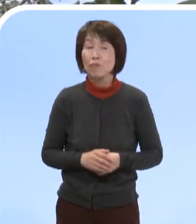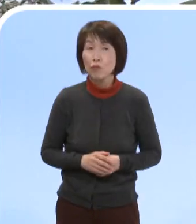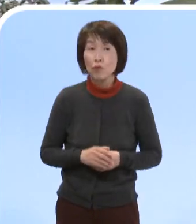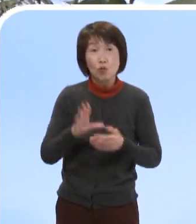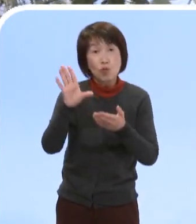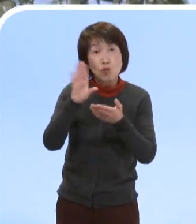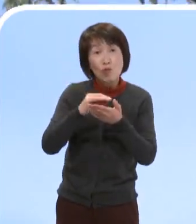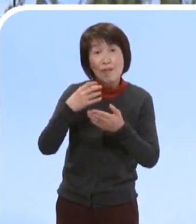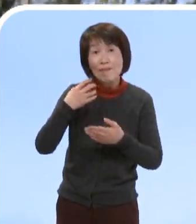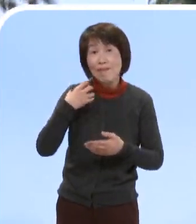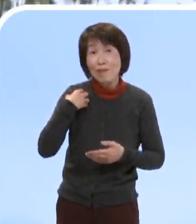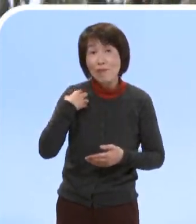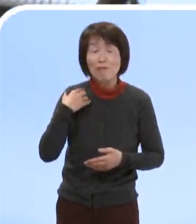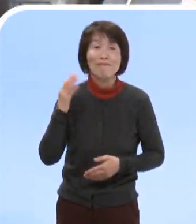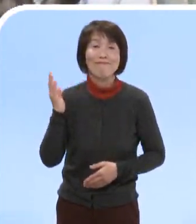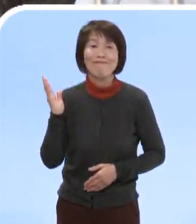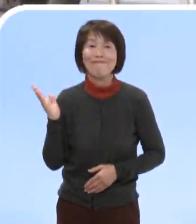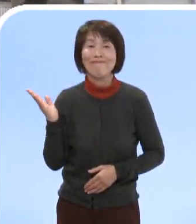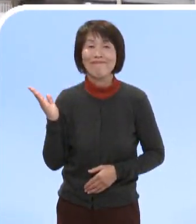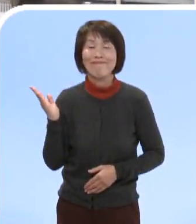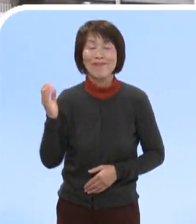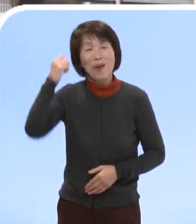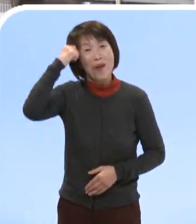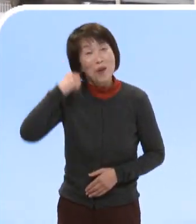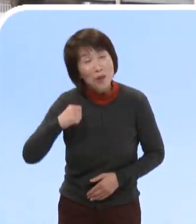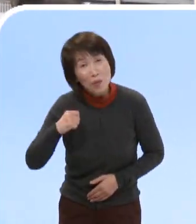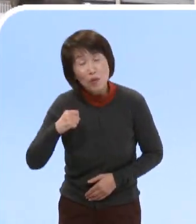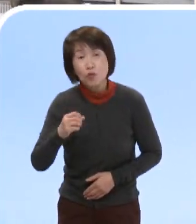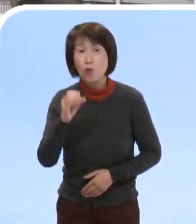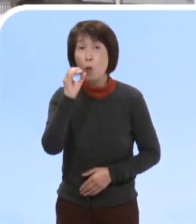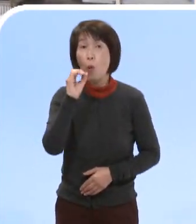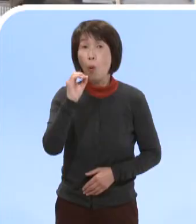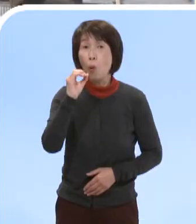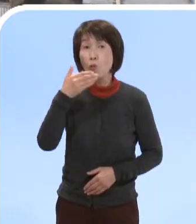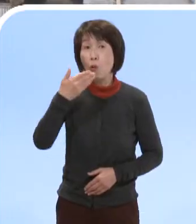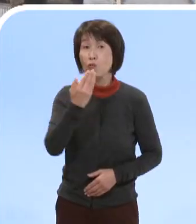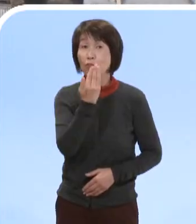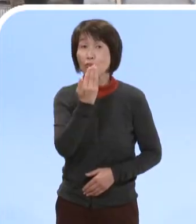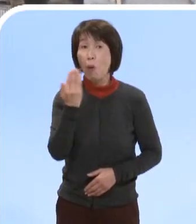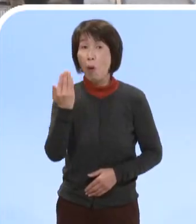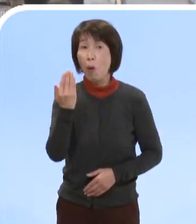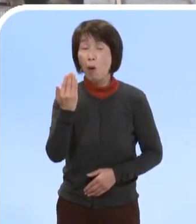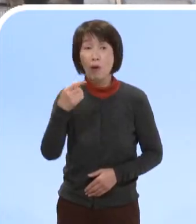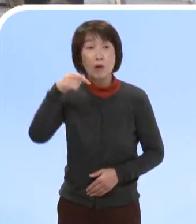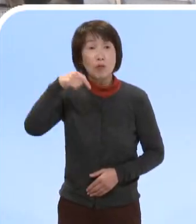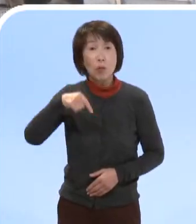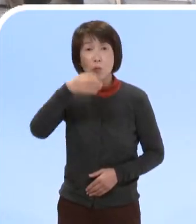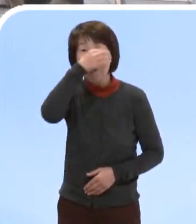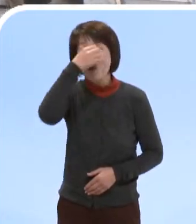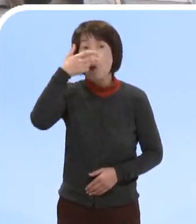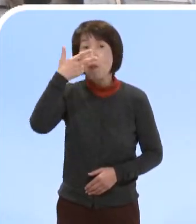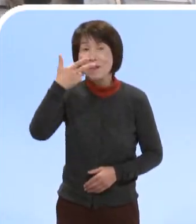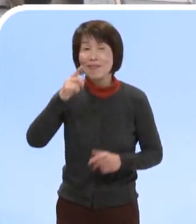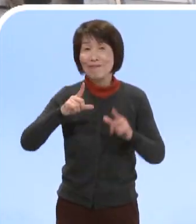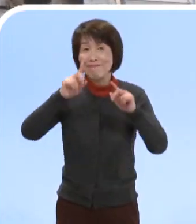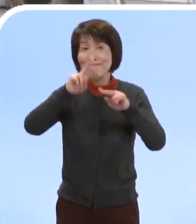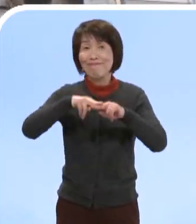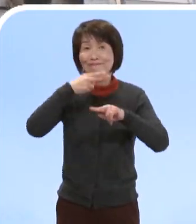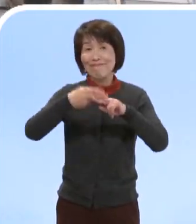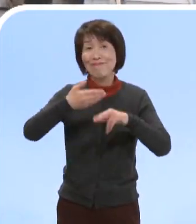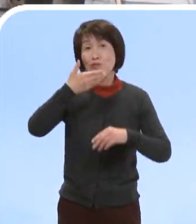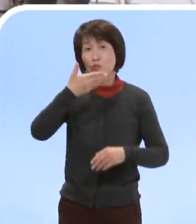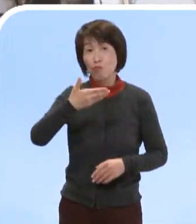そしてリポーターは、 おはようございます、大久保智之です。僕は今神戸市の東灘区に来ています